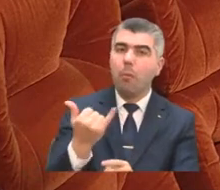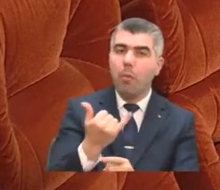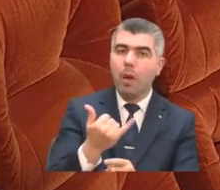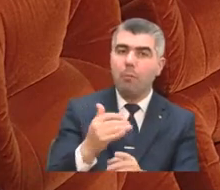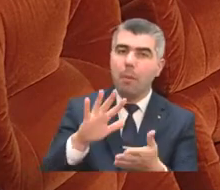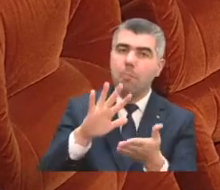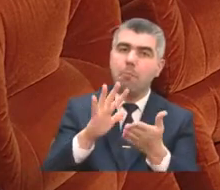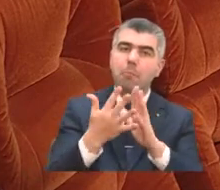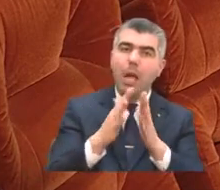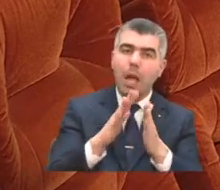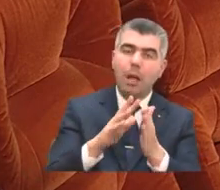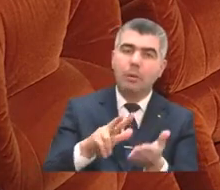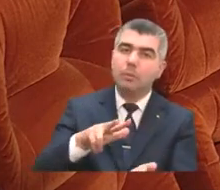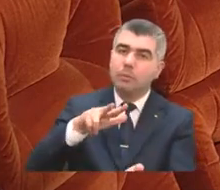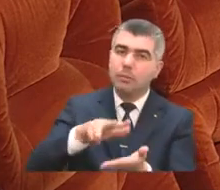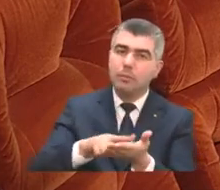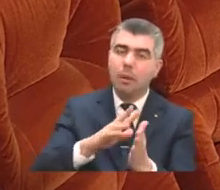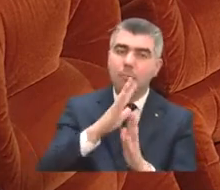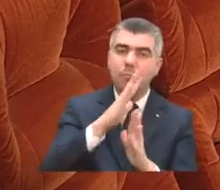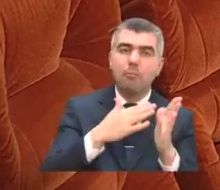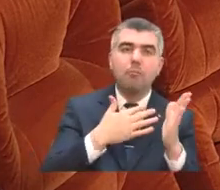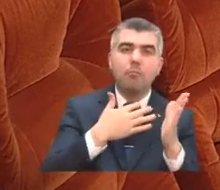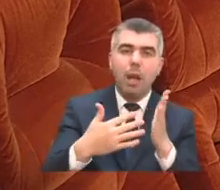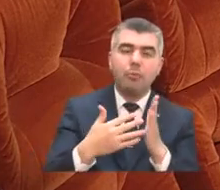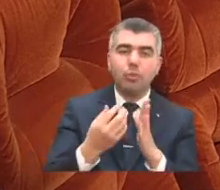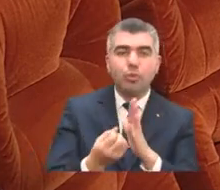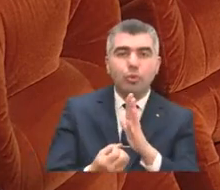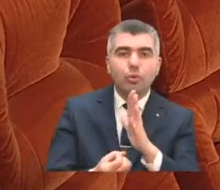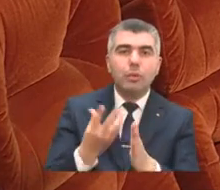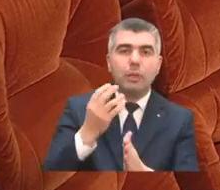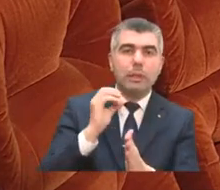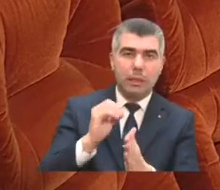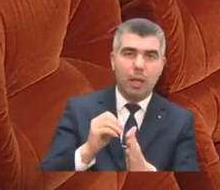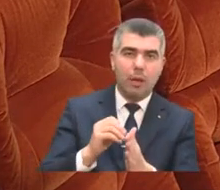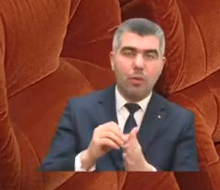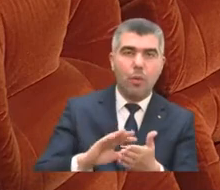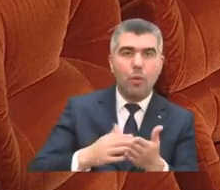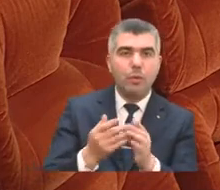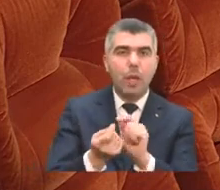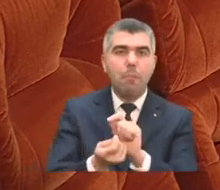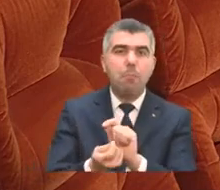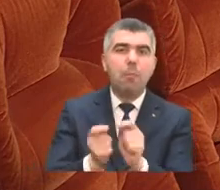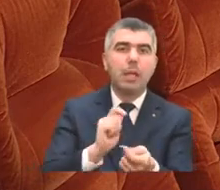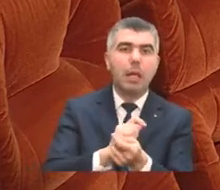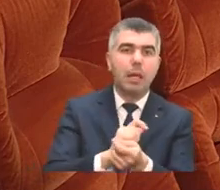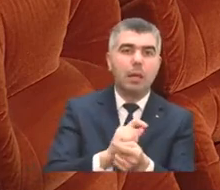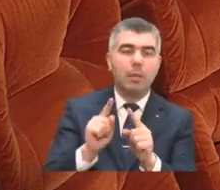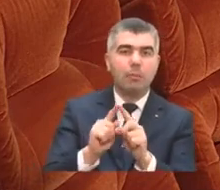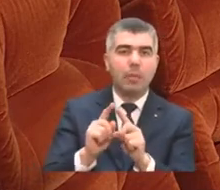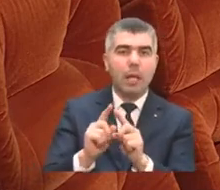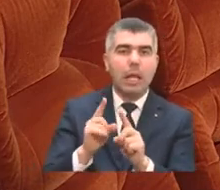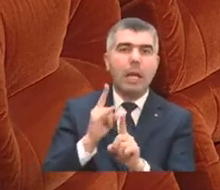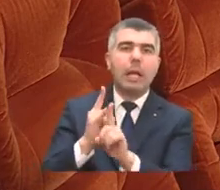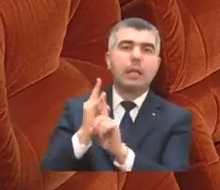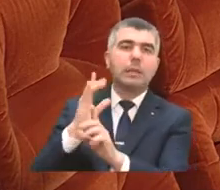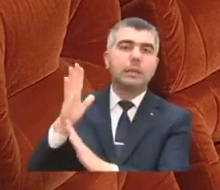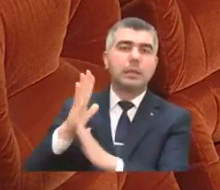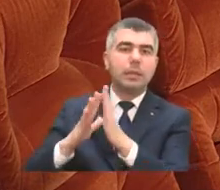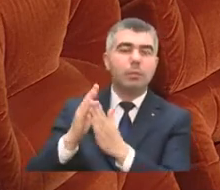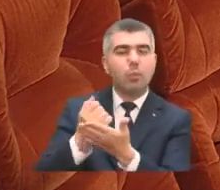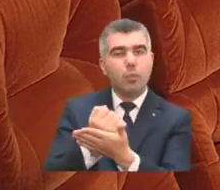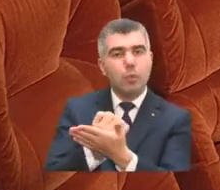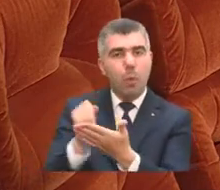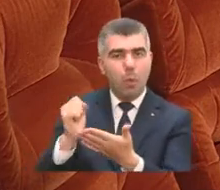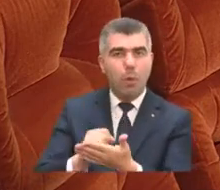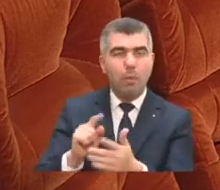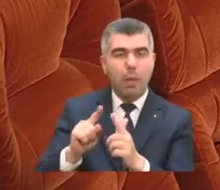البيئه تنعتمدوا برنامج باش نجددوا الاسطول ديال النقل الطرقي ونخفوا من الظاهره ديال التقادم ديالو، وذلك من خلال